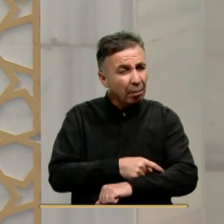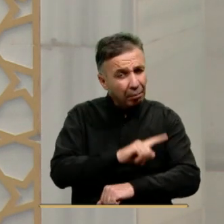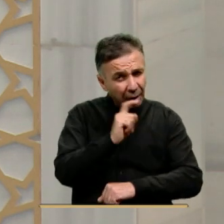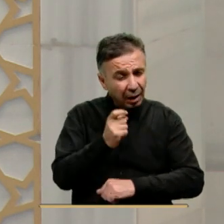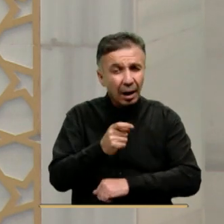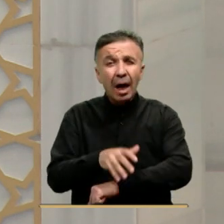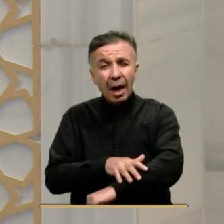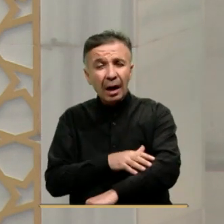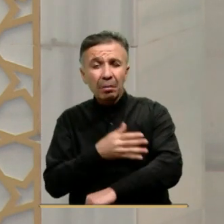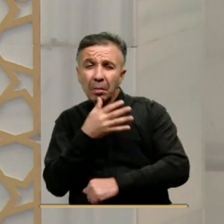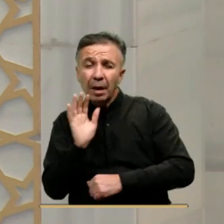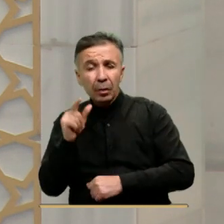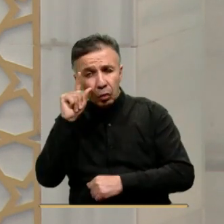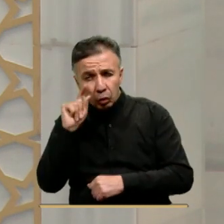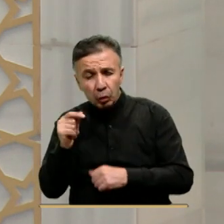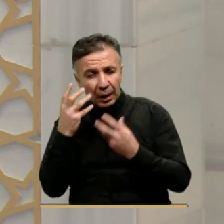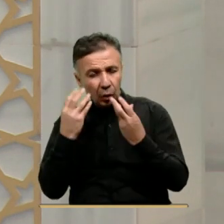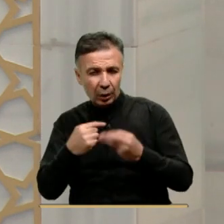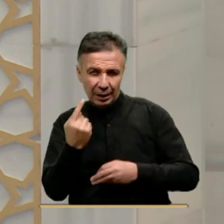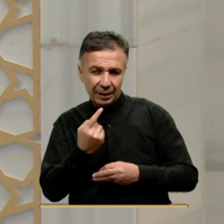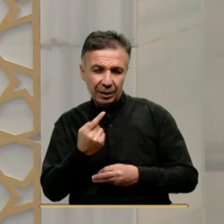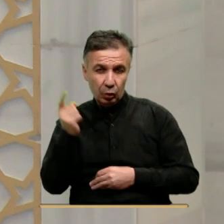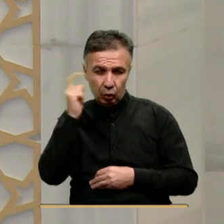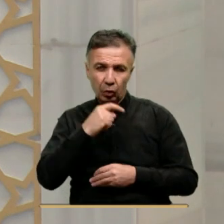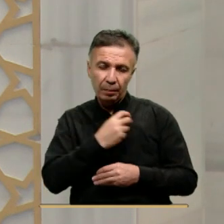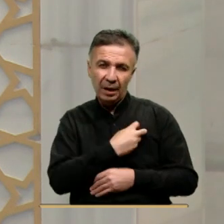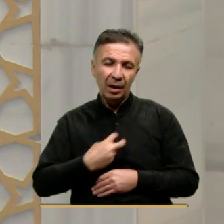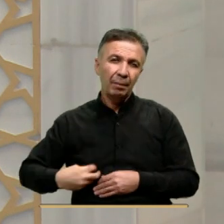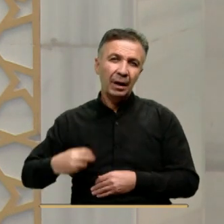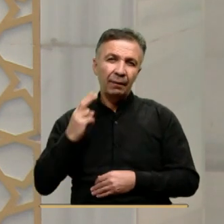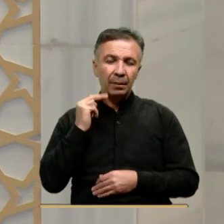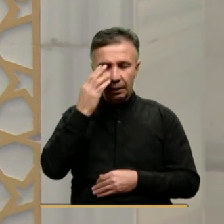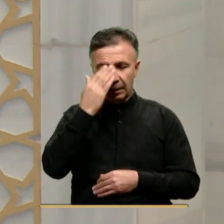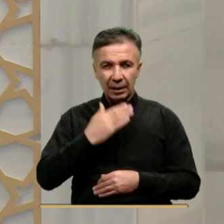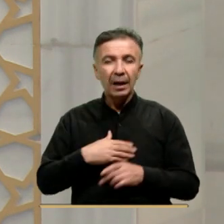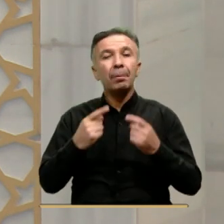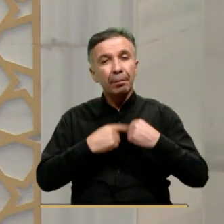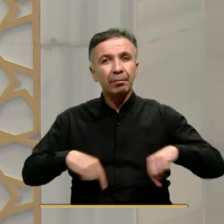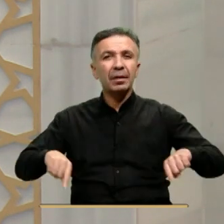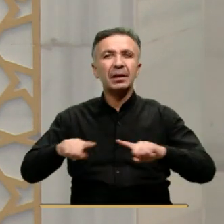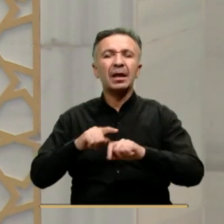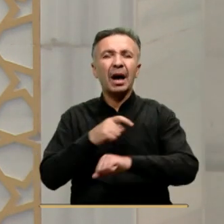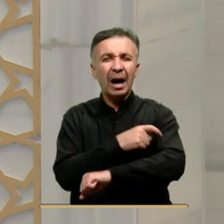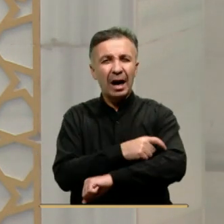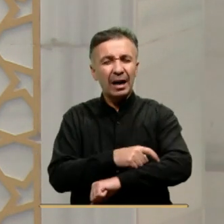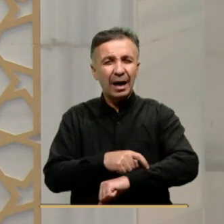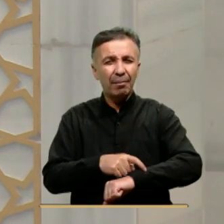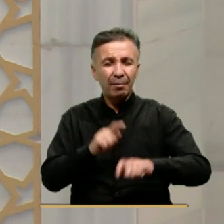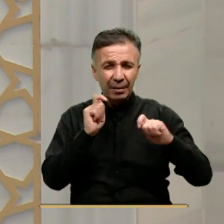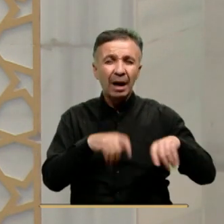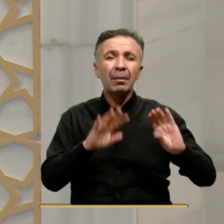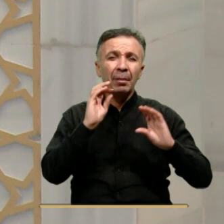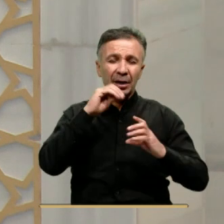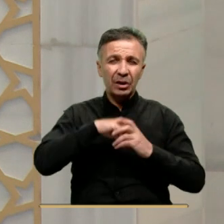bilemez şüpheli olan şeylerdir Çünkü Peygamberimiz bizleri harama düşmemek için